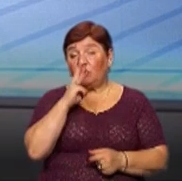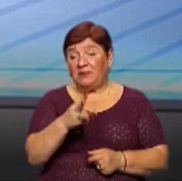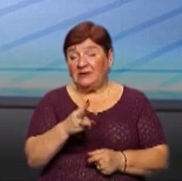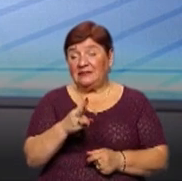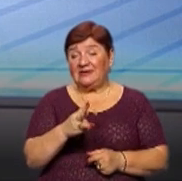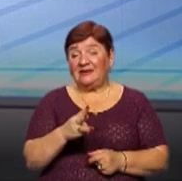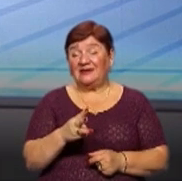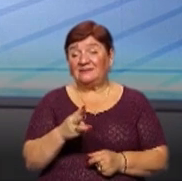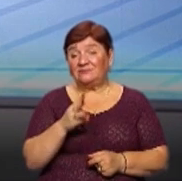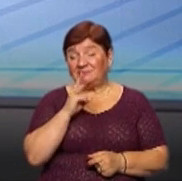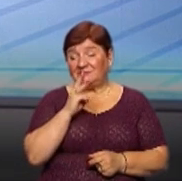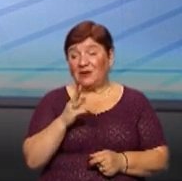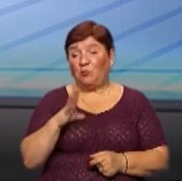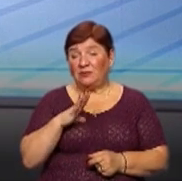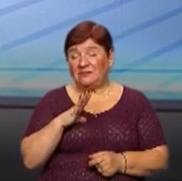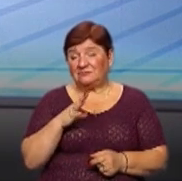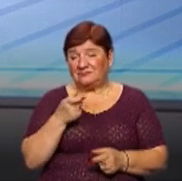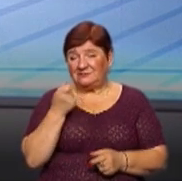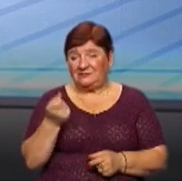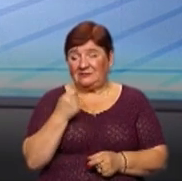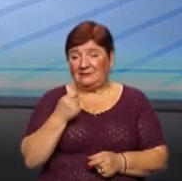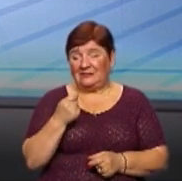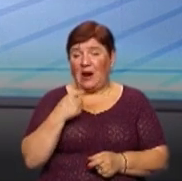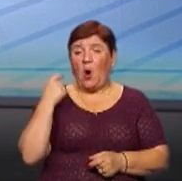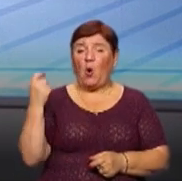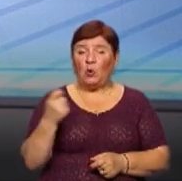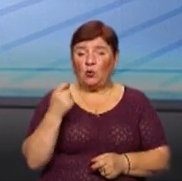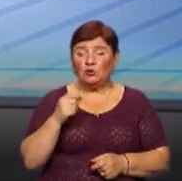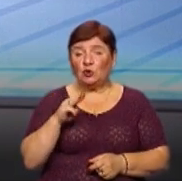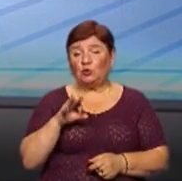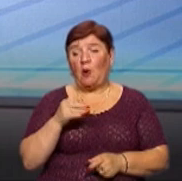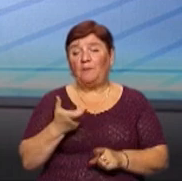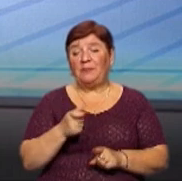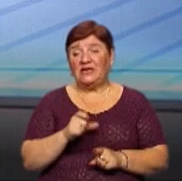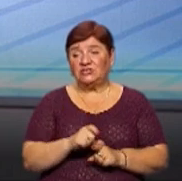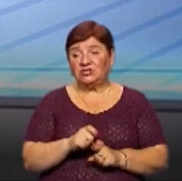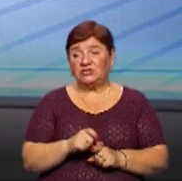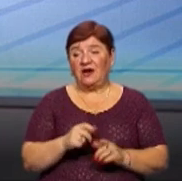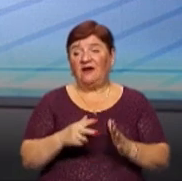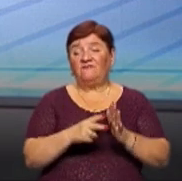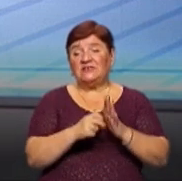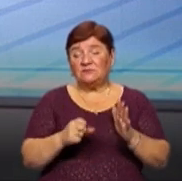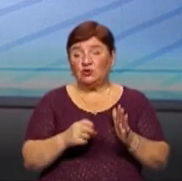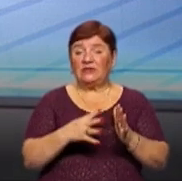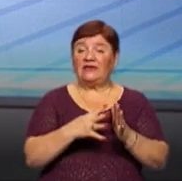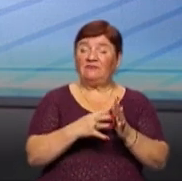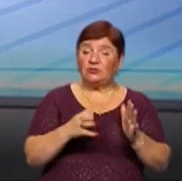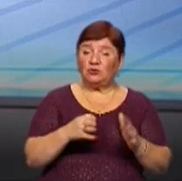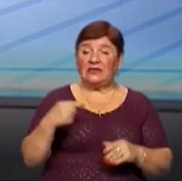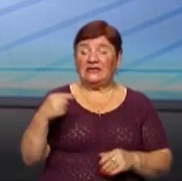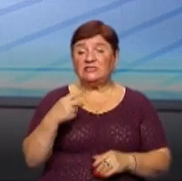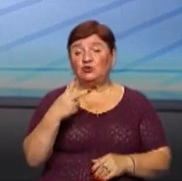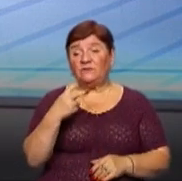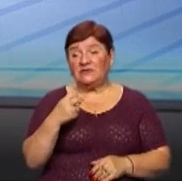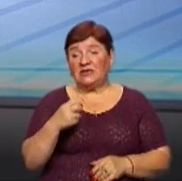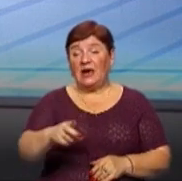дуже були високі, особливо в бюджетній сфері, в колгоспах раніше і так далі, то більшість людей у нас пенсія виходить 800, 900 гривень, 1200